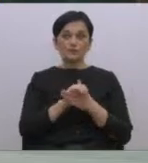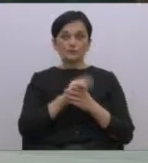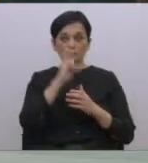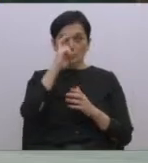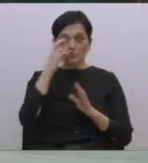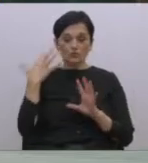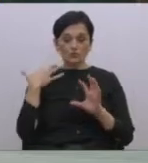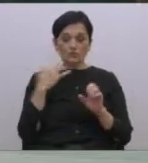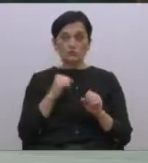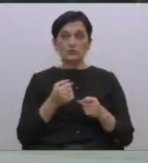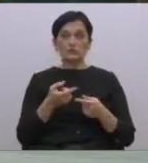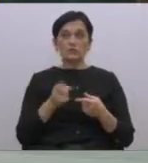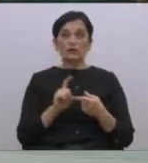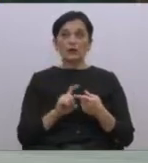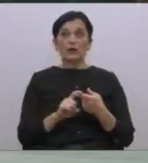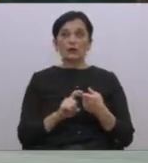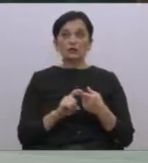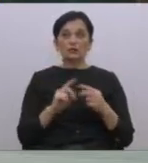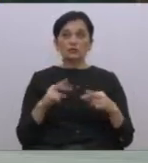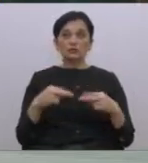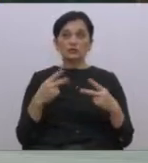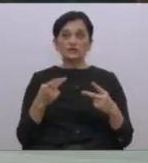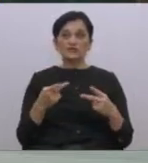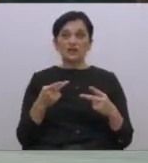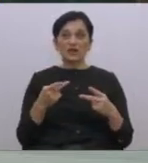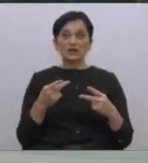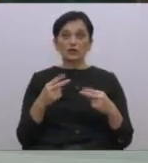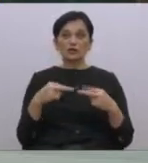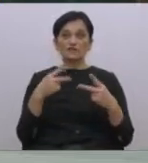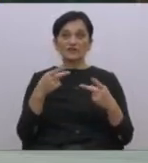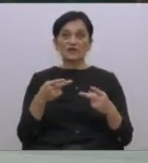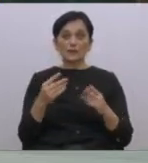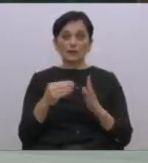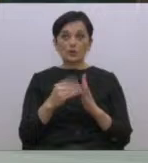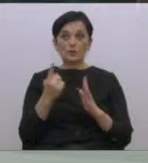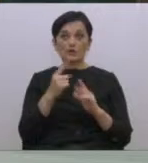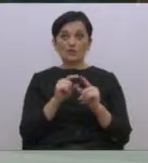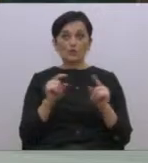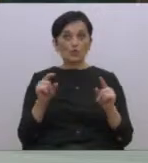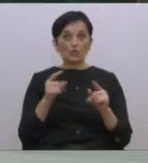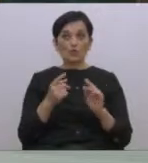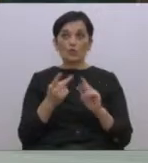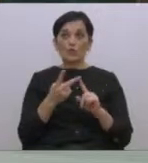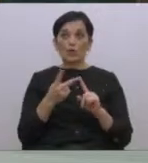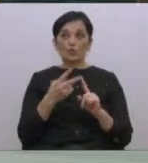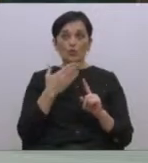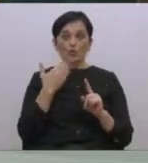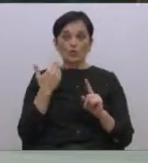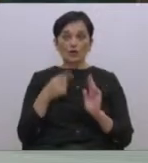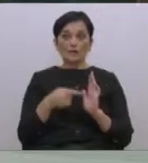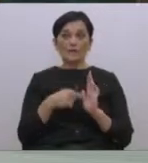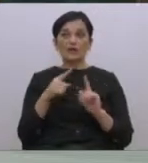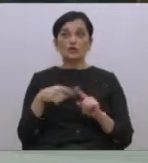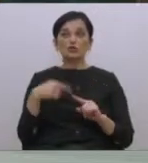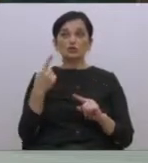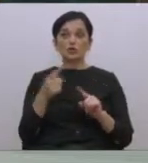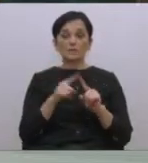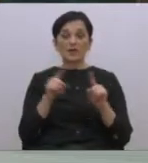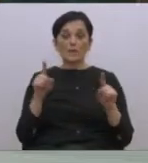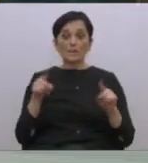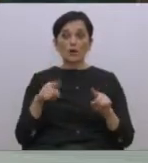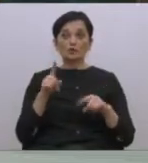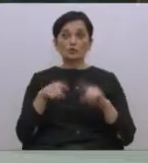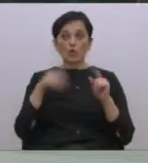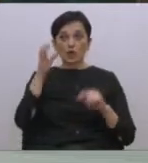სახელმწიფო მხარდაჭერის შესახებ ცვლილებებში ცვლილების შეტანა. პირველ მუხთან არ არის, მეორესთანაც კითხვები არ არის. შემდეგი ამ პაკეტში